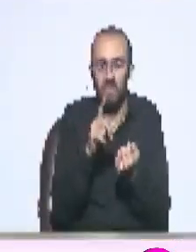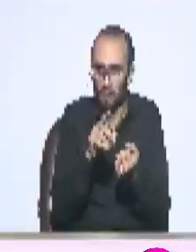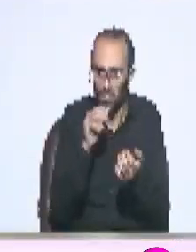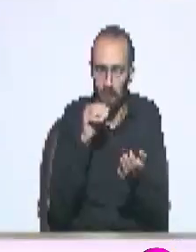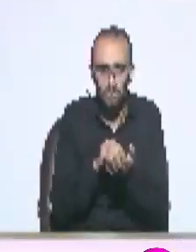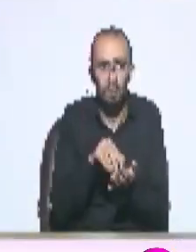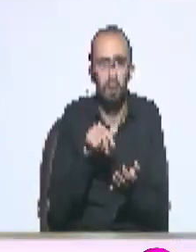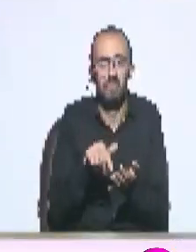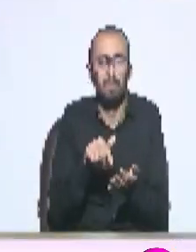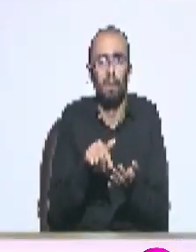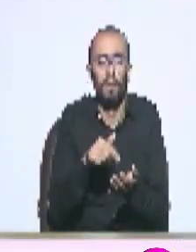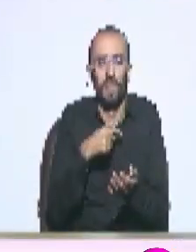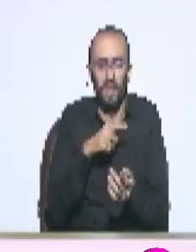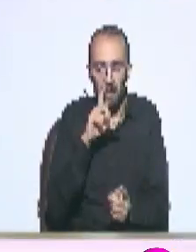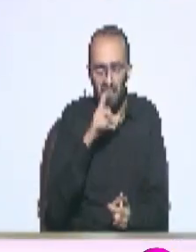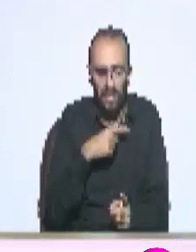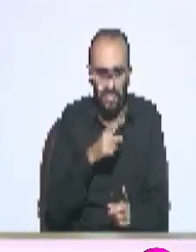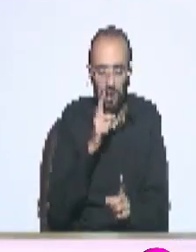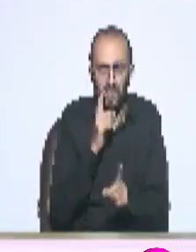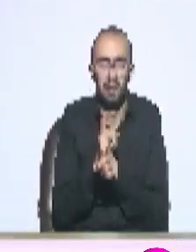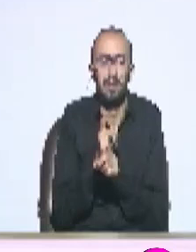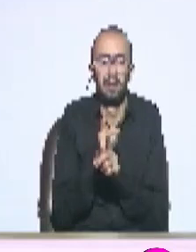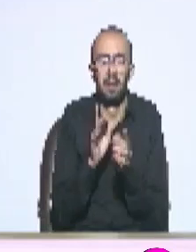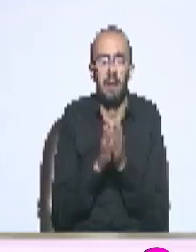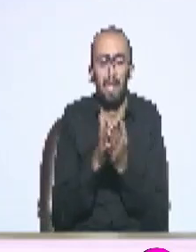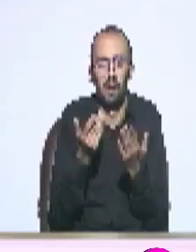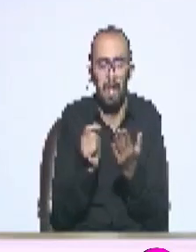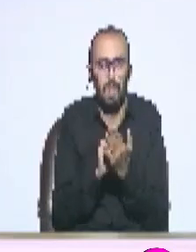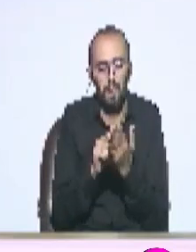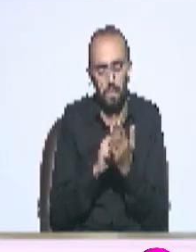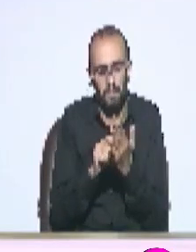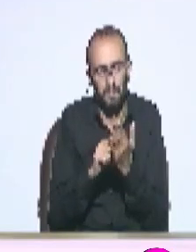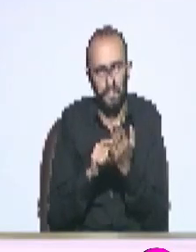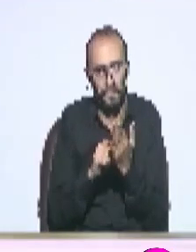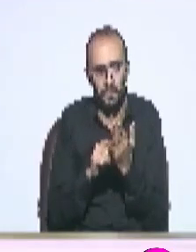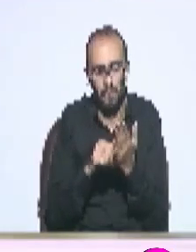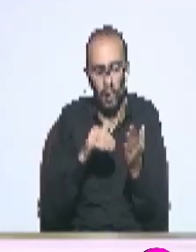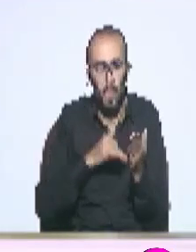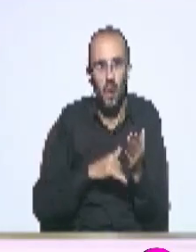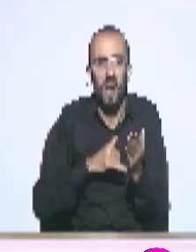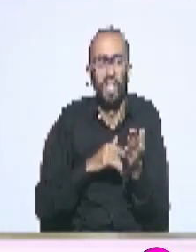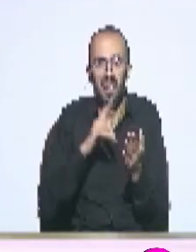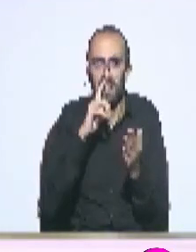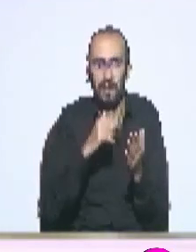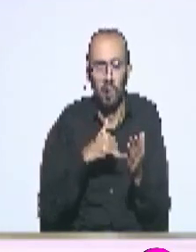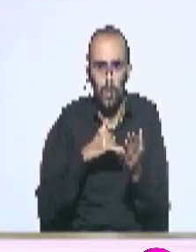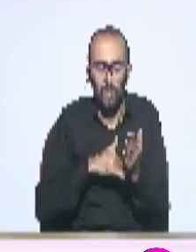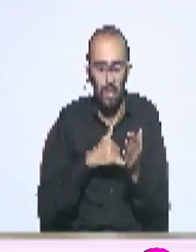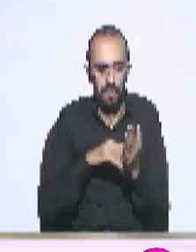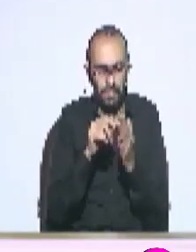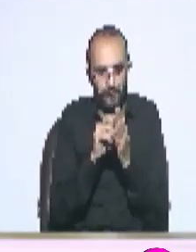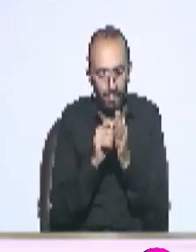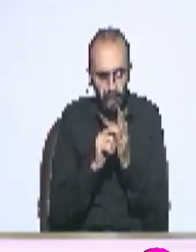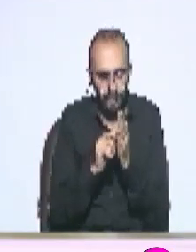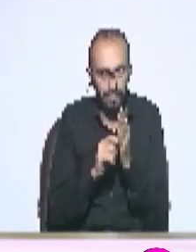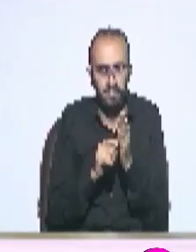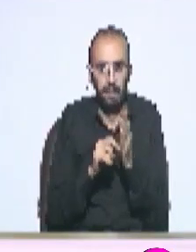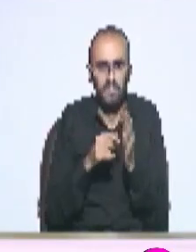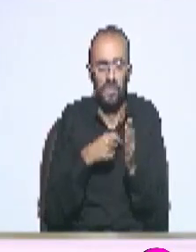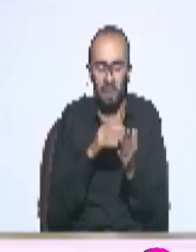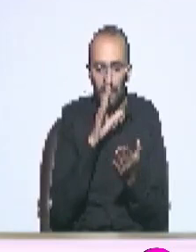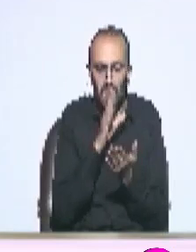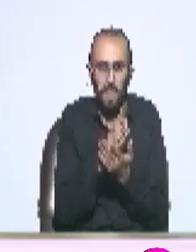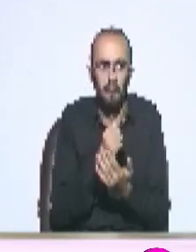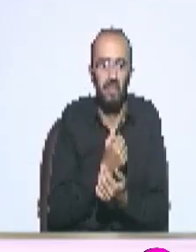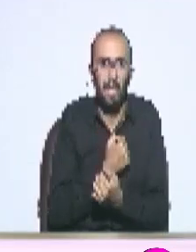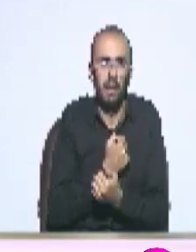نفسي احط نفسي قدام نفسي بقى امسك ورا وقلم واكتب الحاجات اللي انا جوه نفسي بتضايقني زي ما حضرتك بت وفي منته الراحه مع نفسي لان